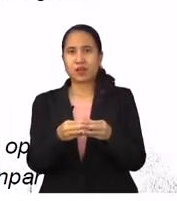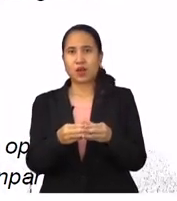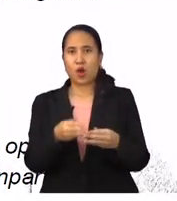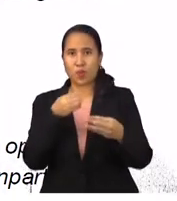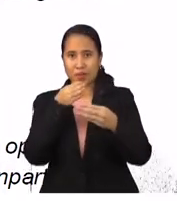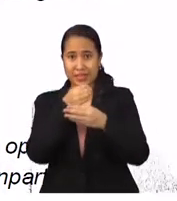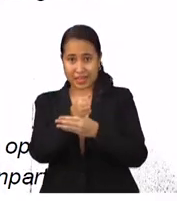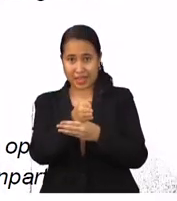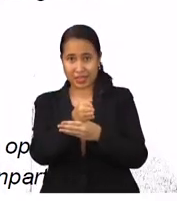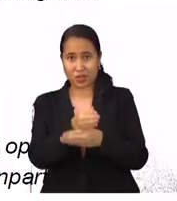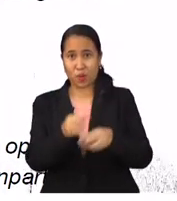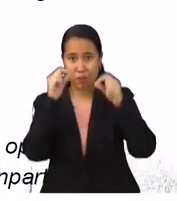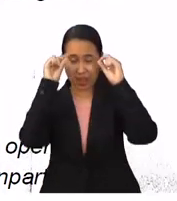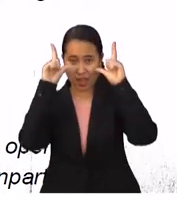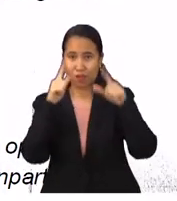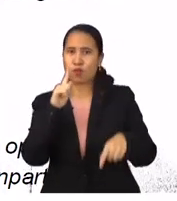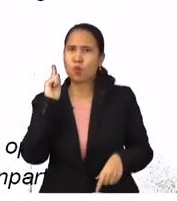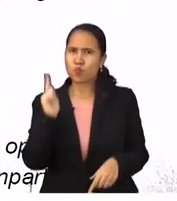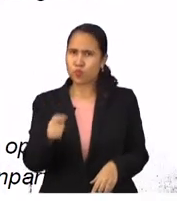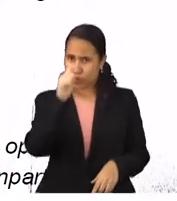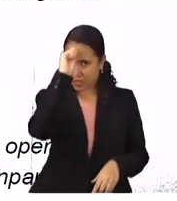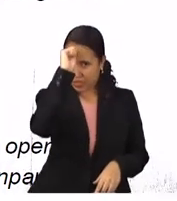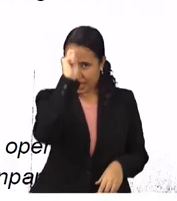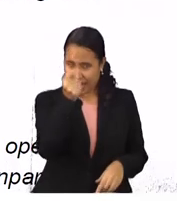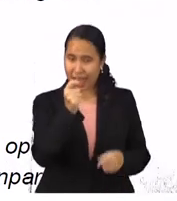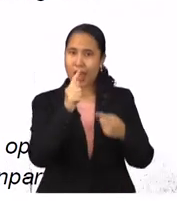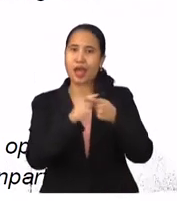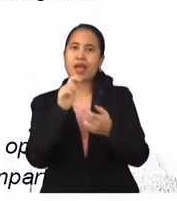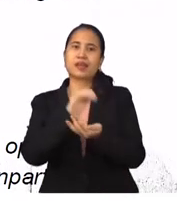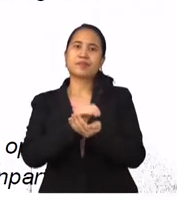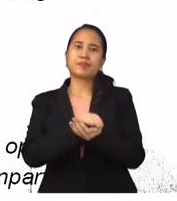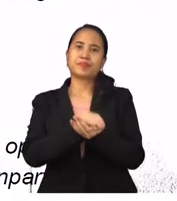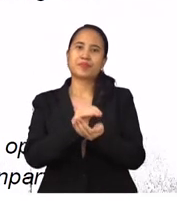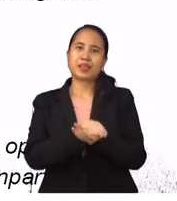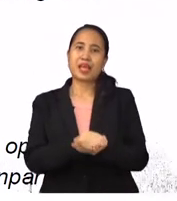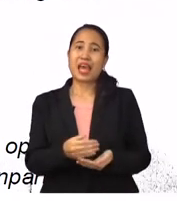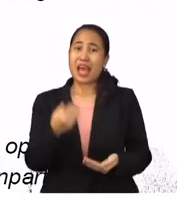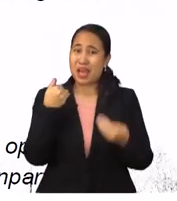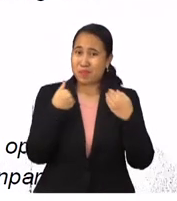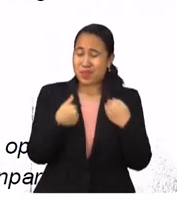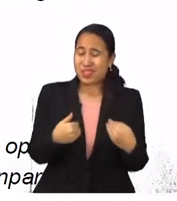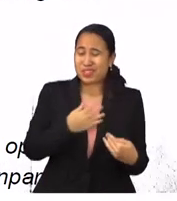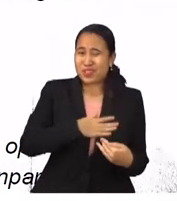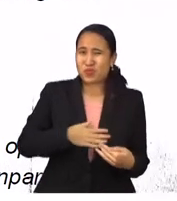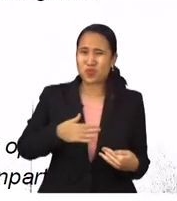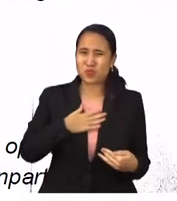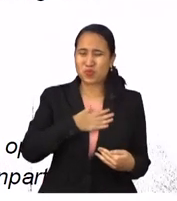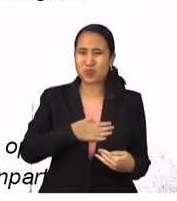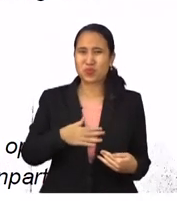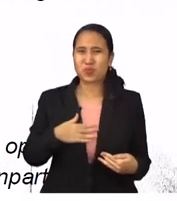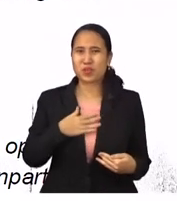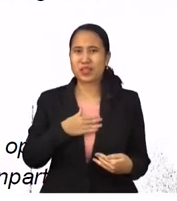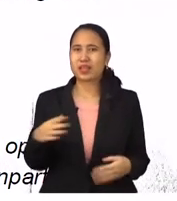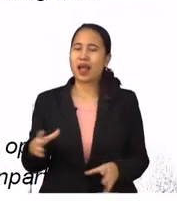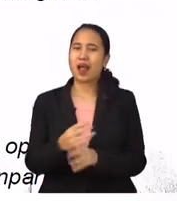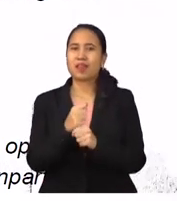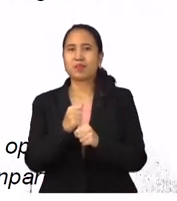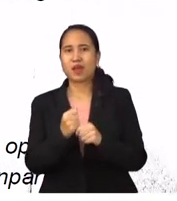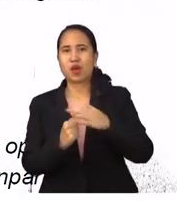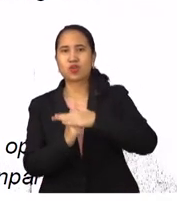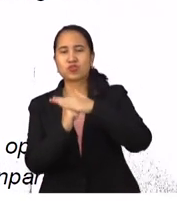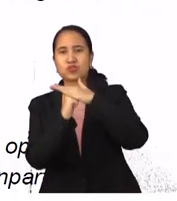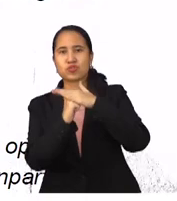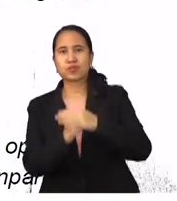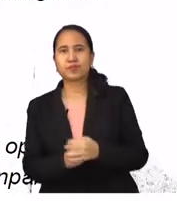te respecteren en te waarborgen en om slachtoffers een effectief rechtsmiddel te bieden. Het